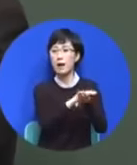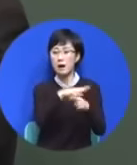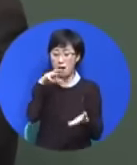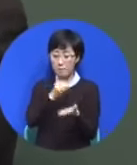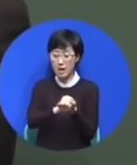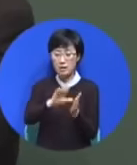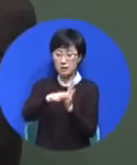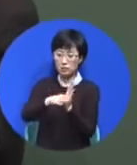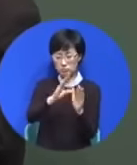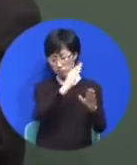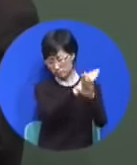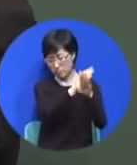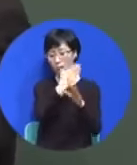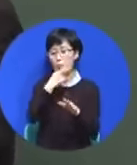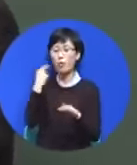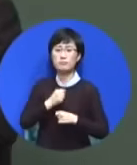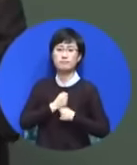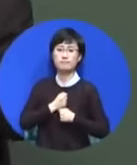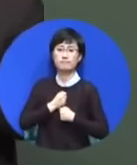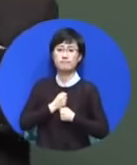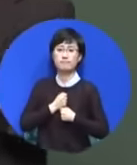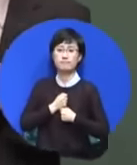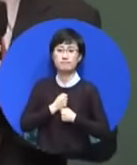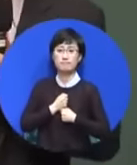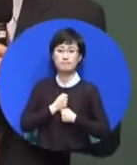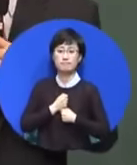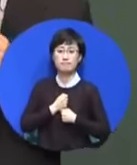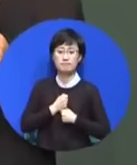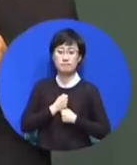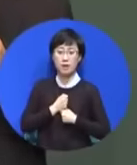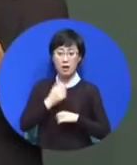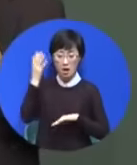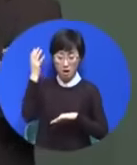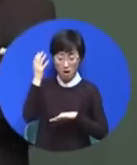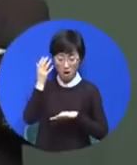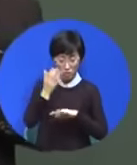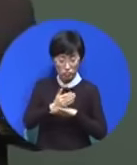복음 그 두개 희생당한 나라가 우리 나라인데